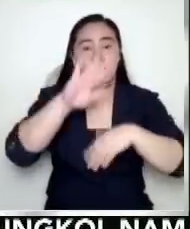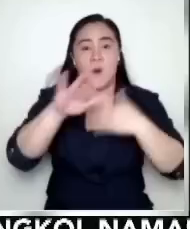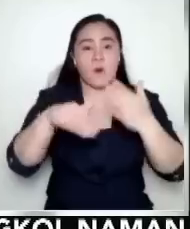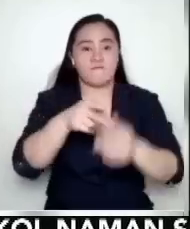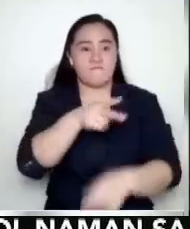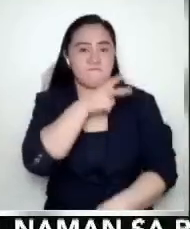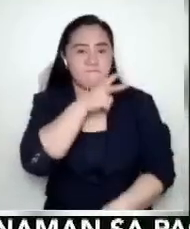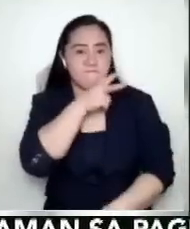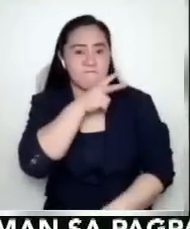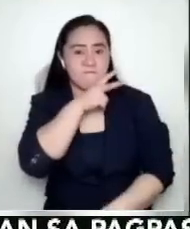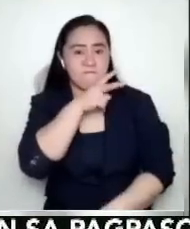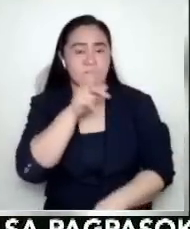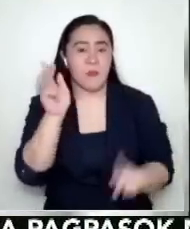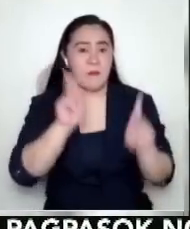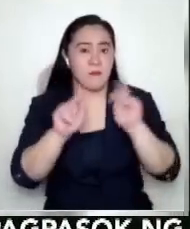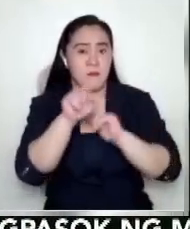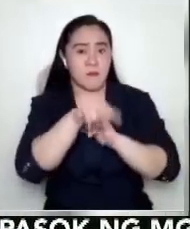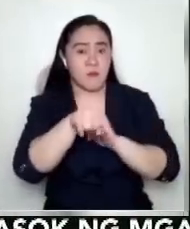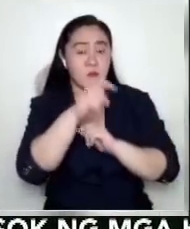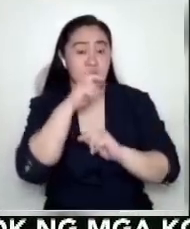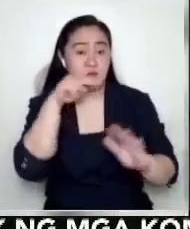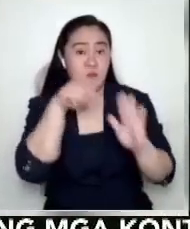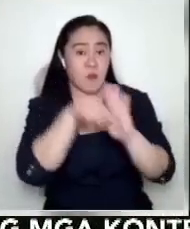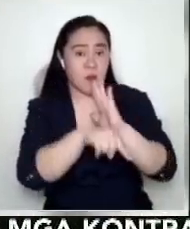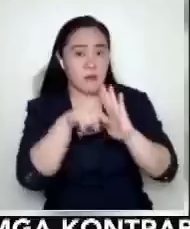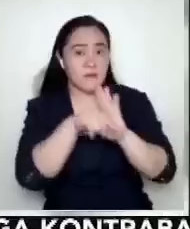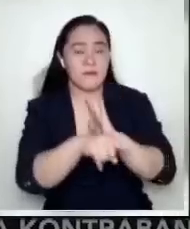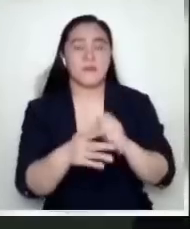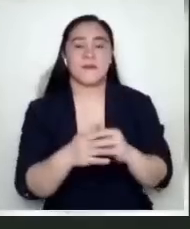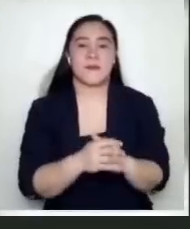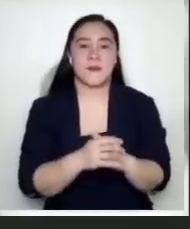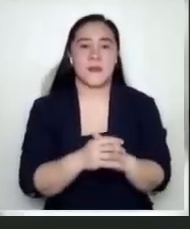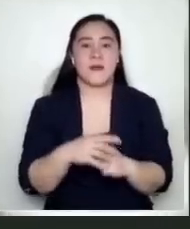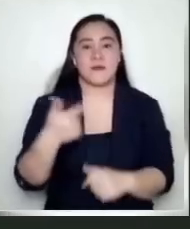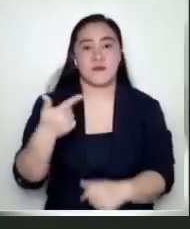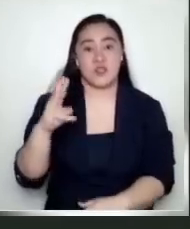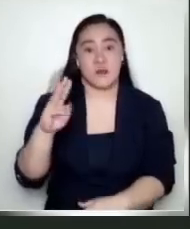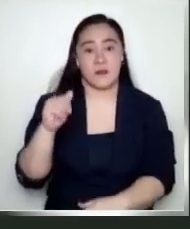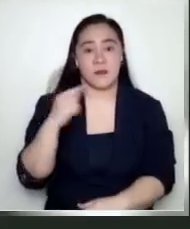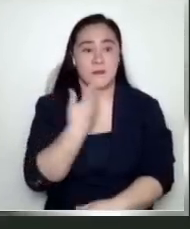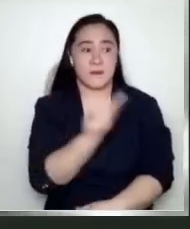ating kababayan. At mula rito sa Pasay City, para sa GMA Integrated News, Chino Gaston